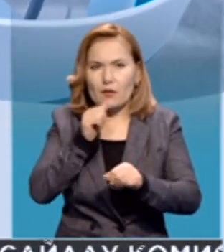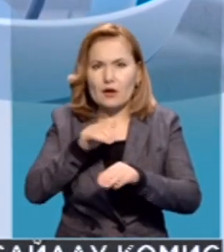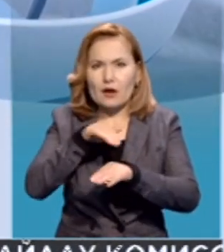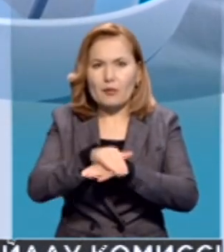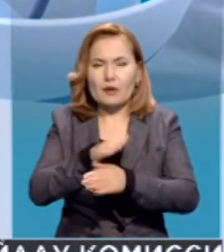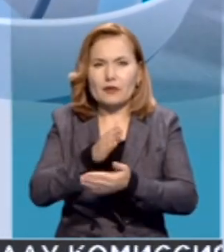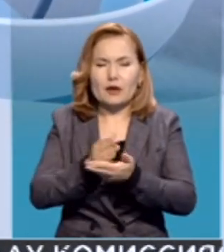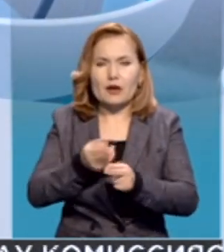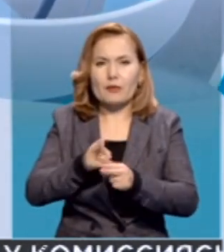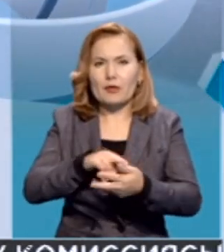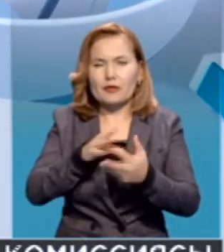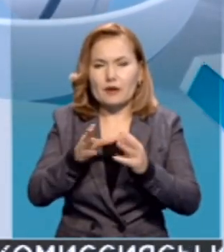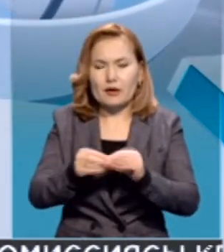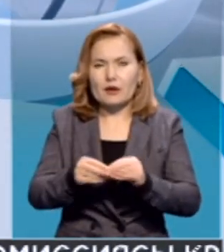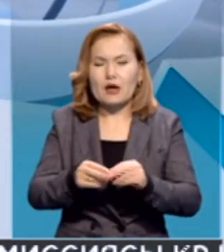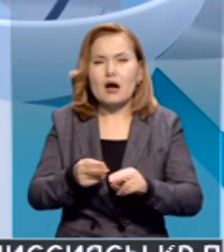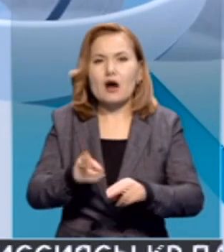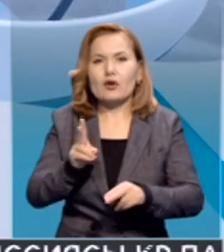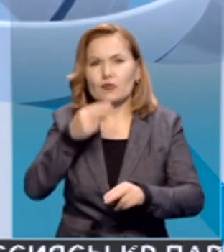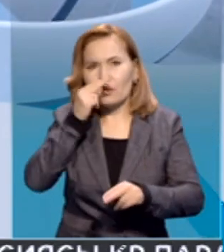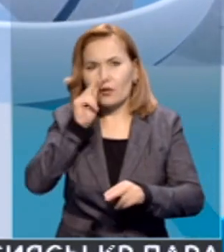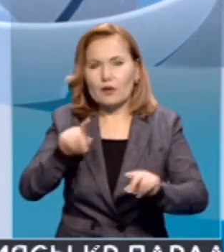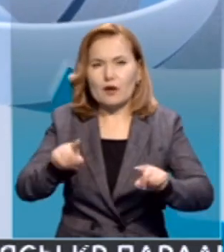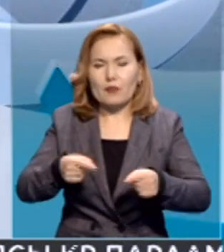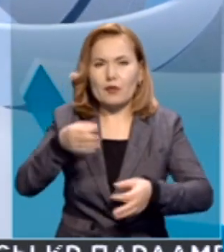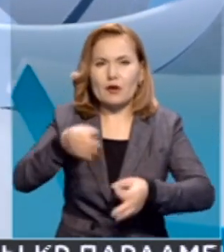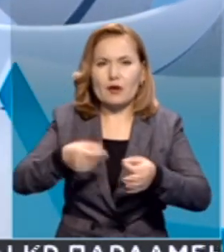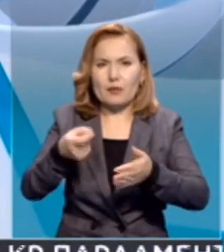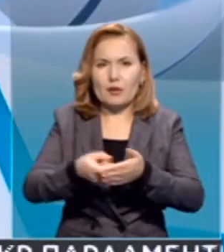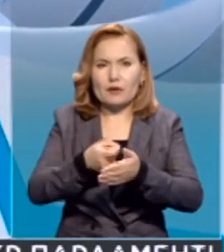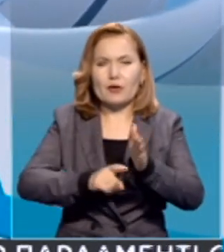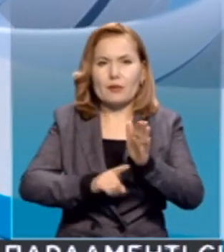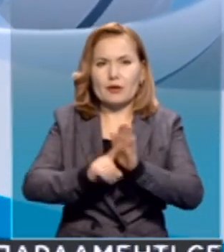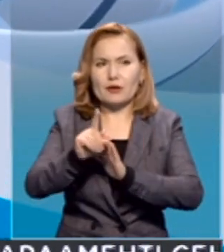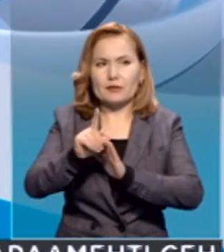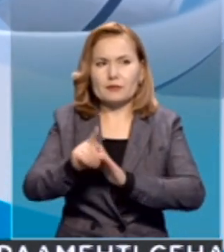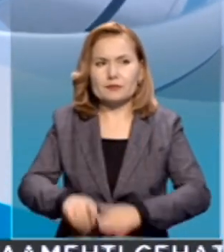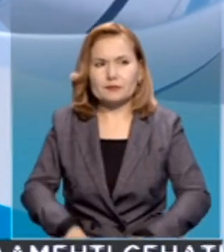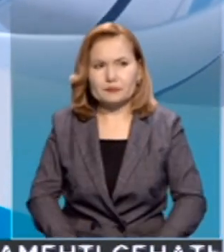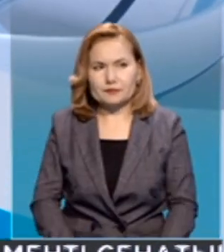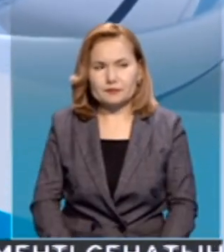Қазір осы дерекке қатысты қылмыстық іс қозғалып, сот баллистикалық сараптама тағайындалды.